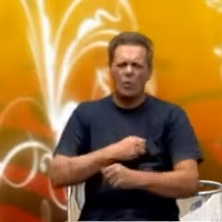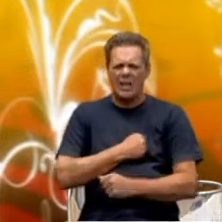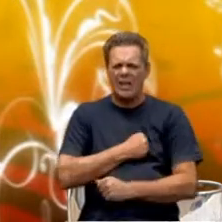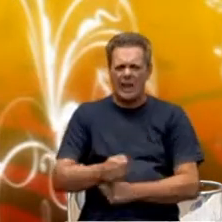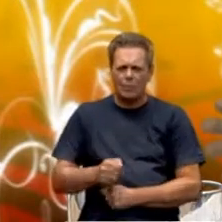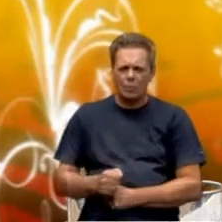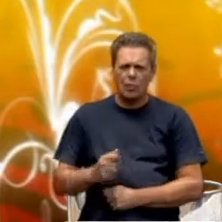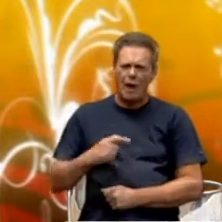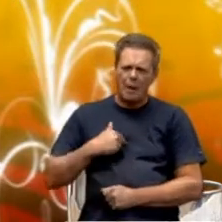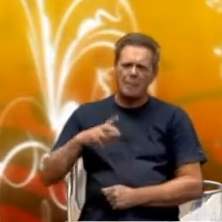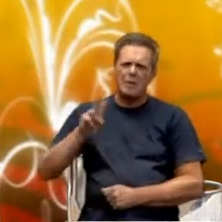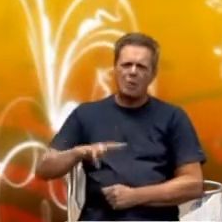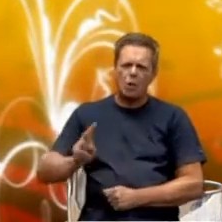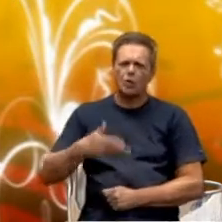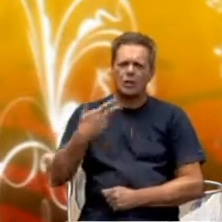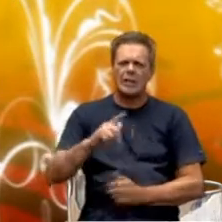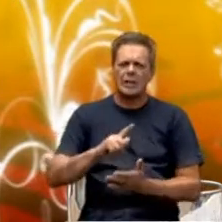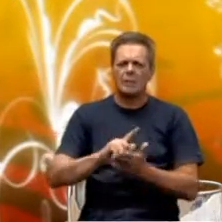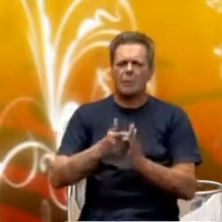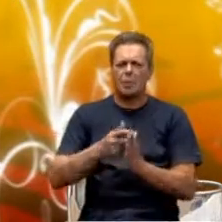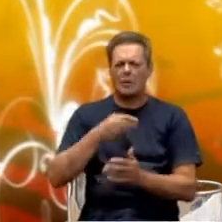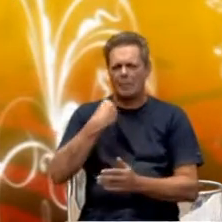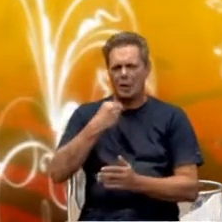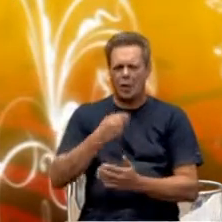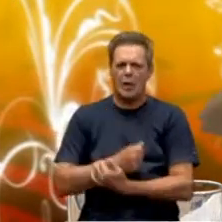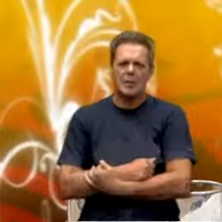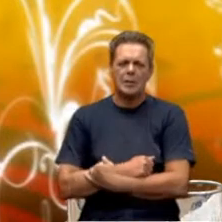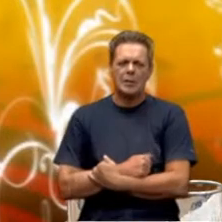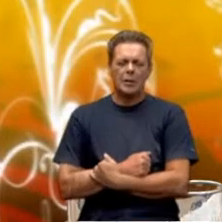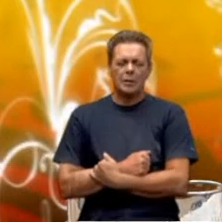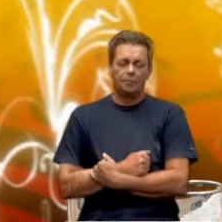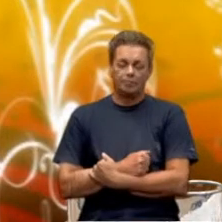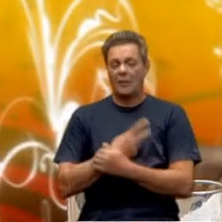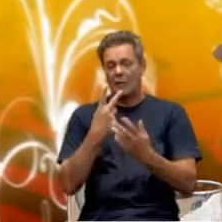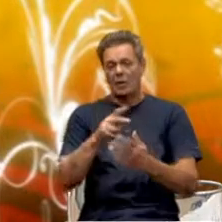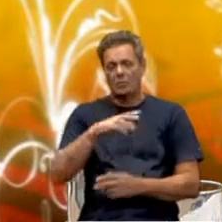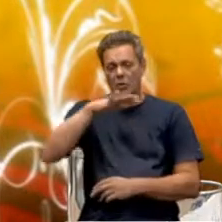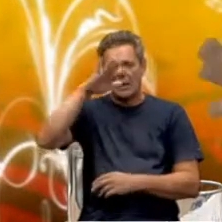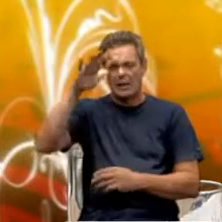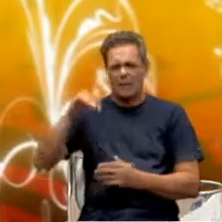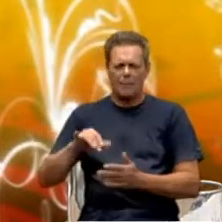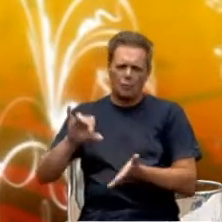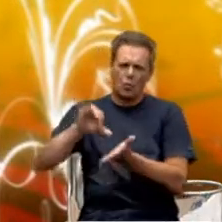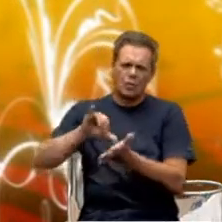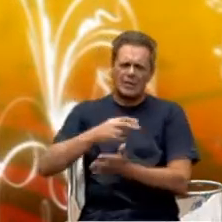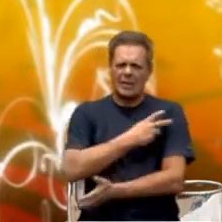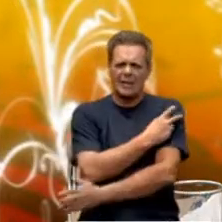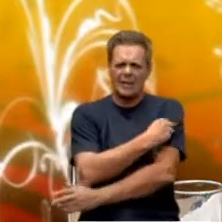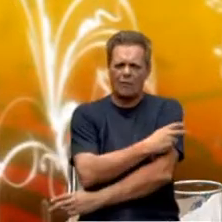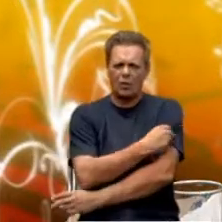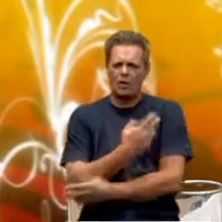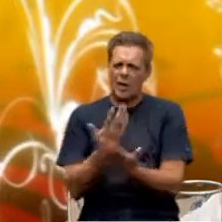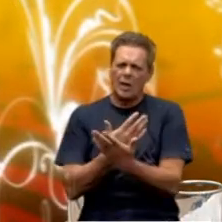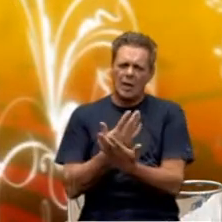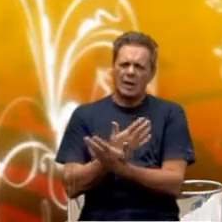još 30 minuta pričati. Može? Može. Evo, znači, vratimo se na Sljeme. U Centar Crvenog križa, gdje ste vi